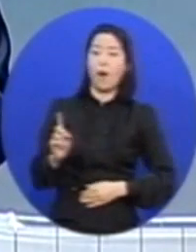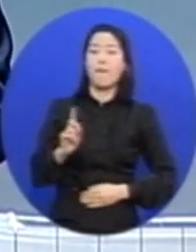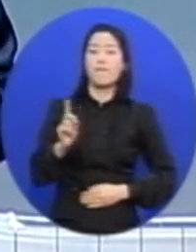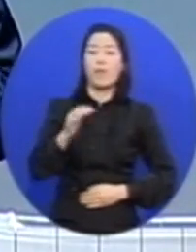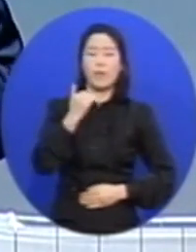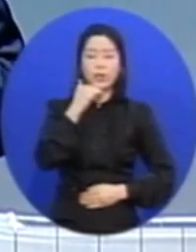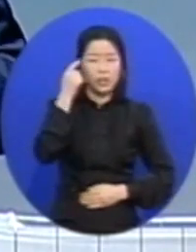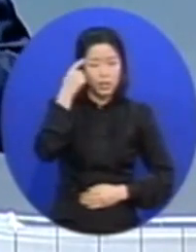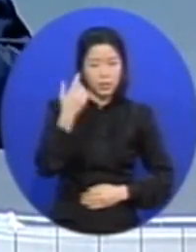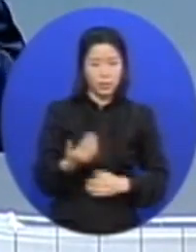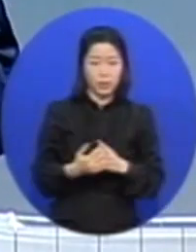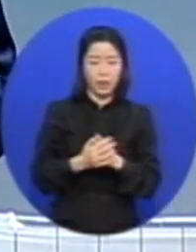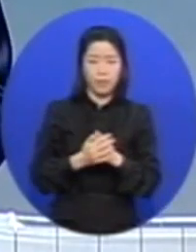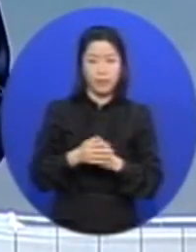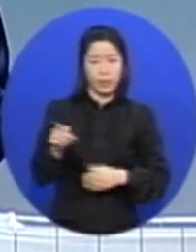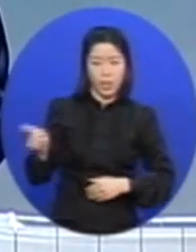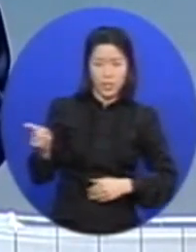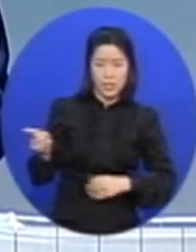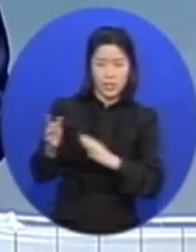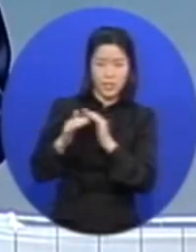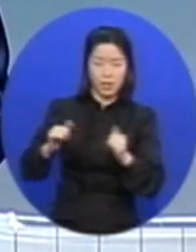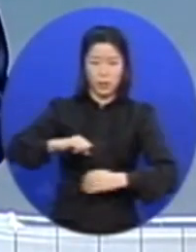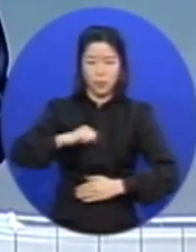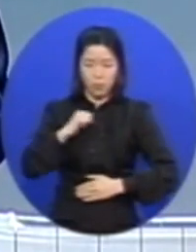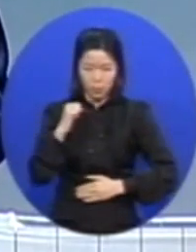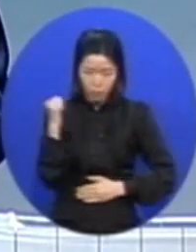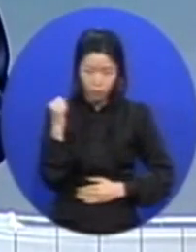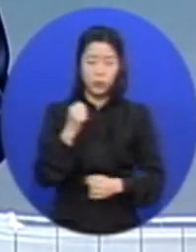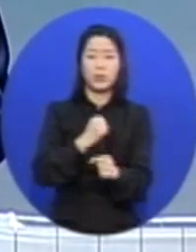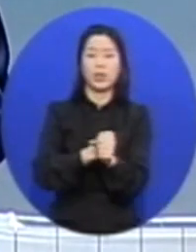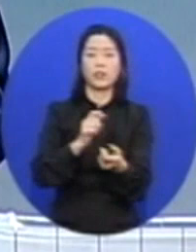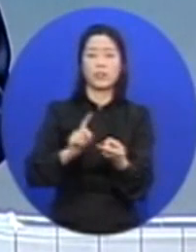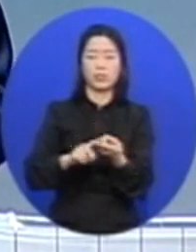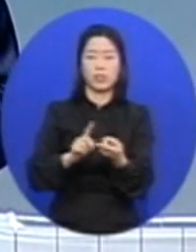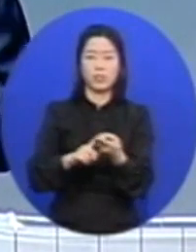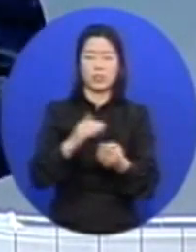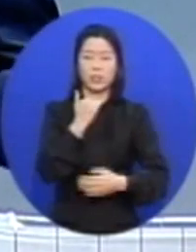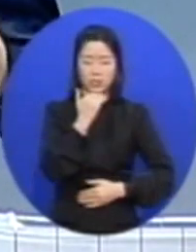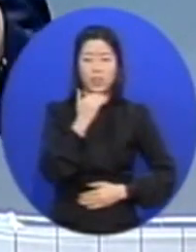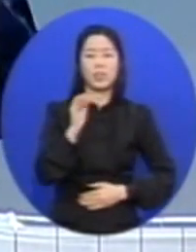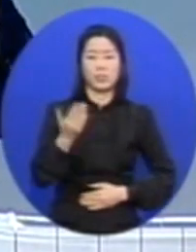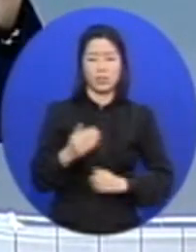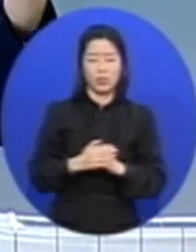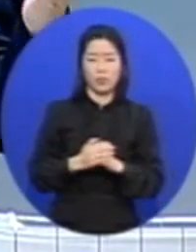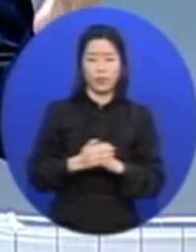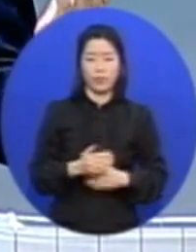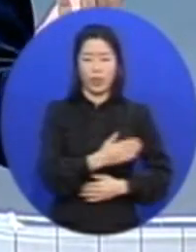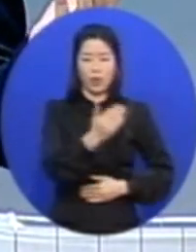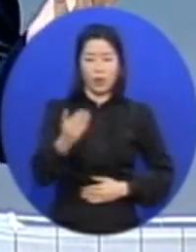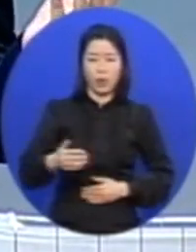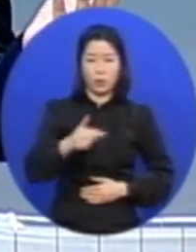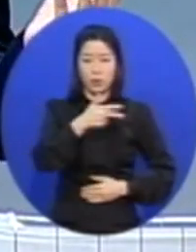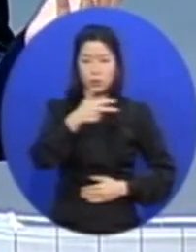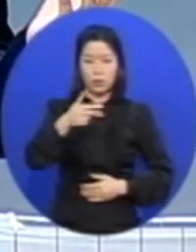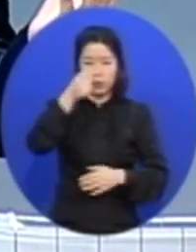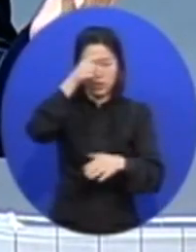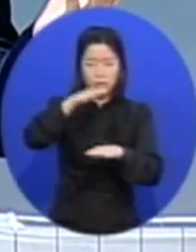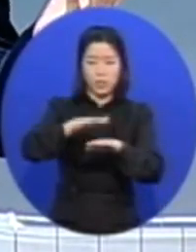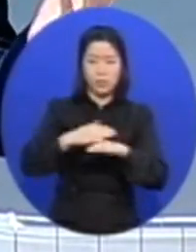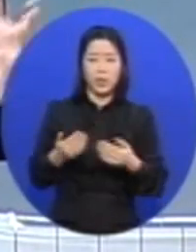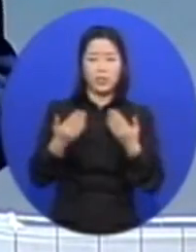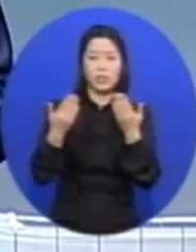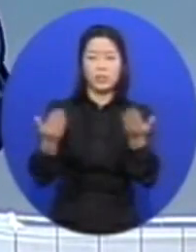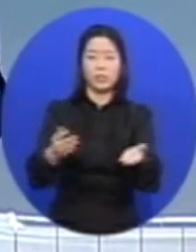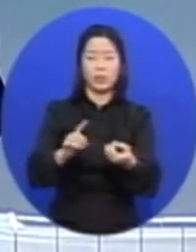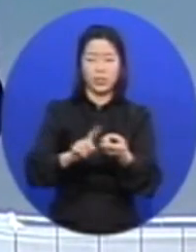느냐 면 그들이 복종하는 것에 대해서 기다렸다는 겁니다 여러분 주일 예배를 드리는 일에 있어서